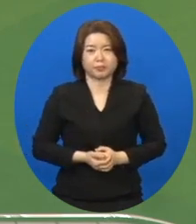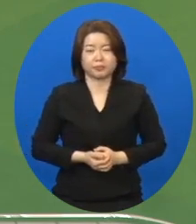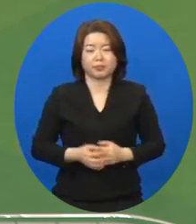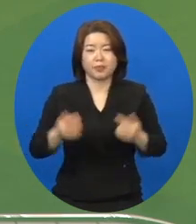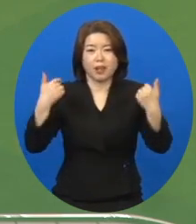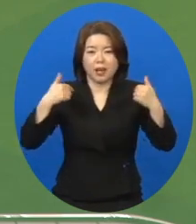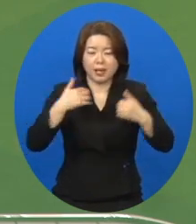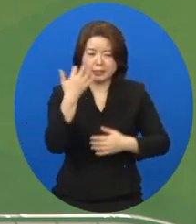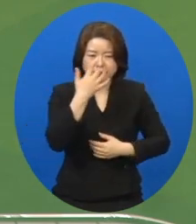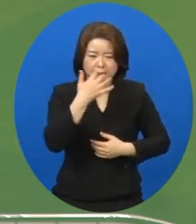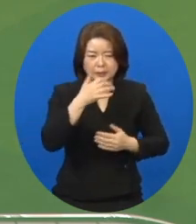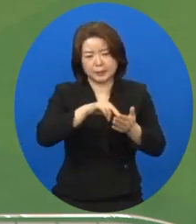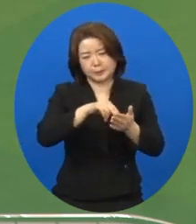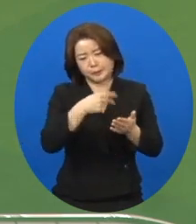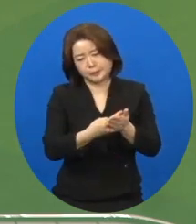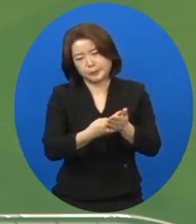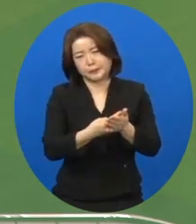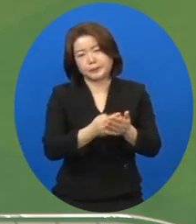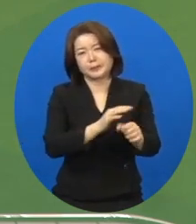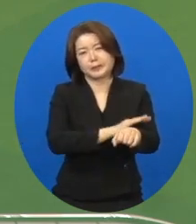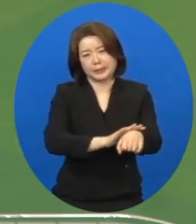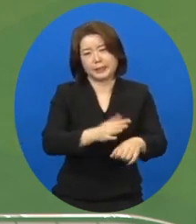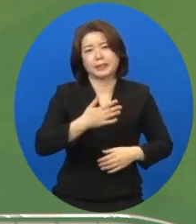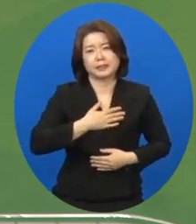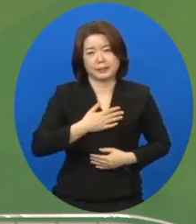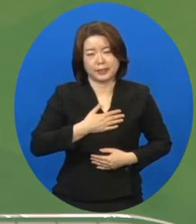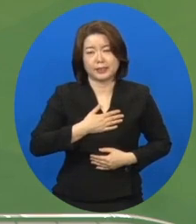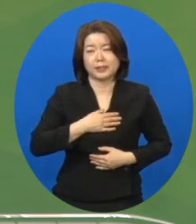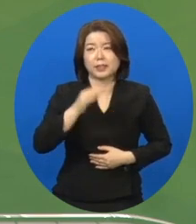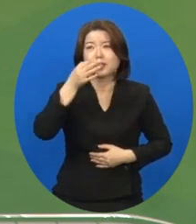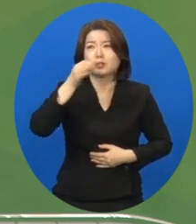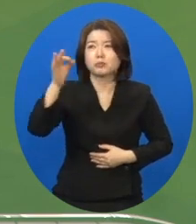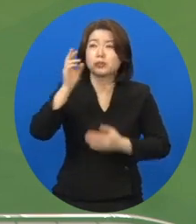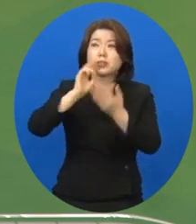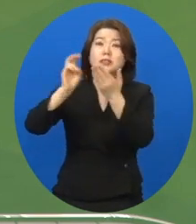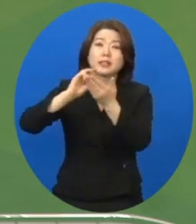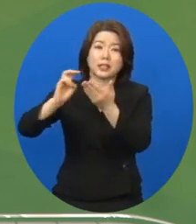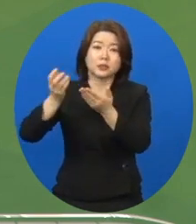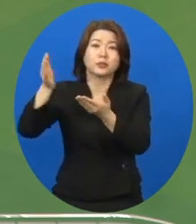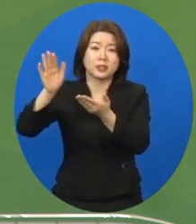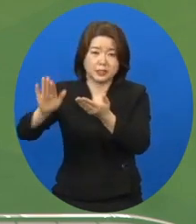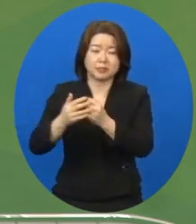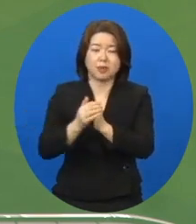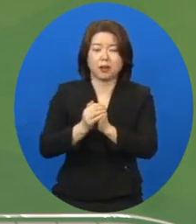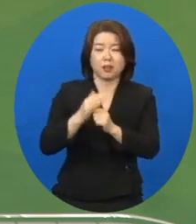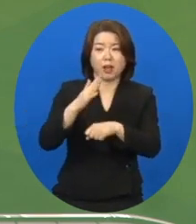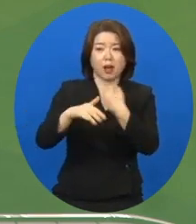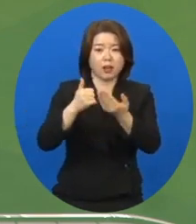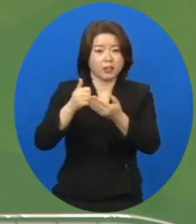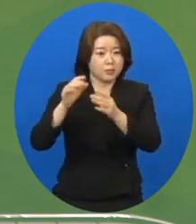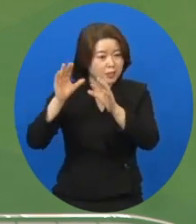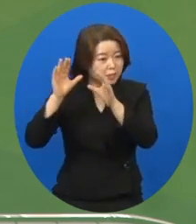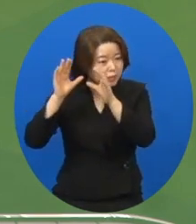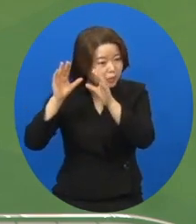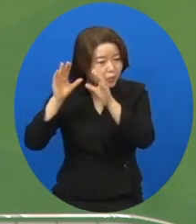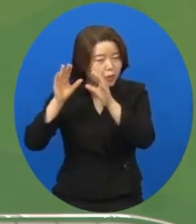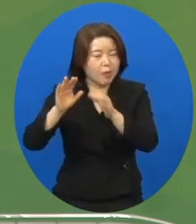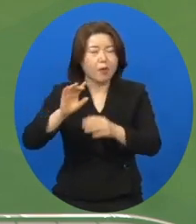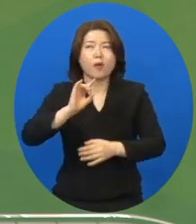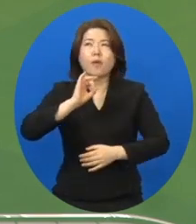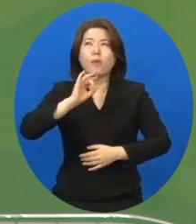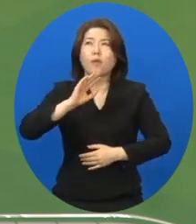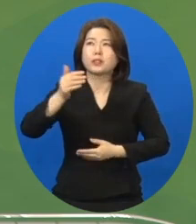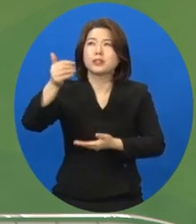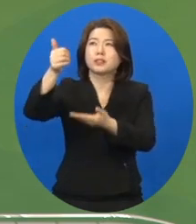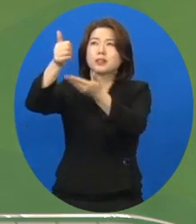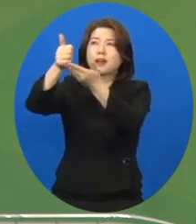늘 음란에 넘어지기 잘하는 그런 내가 부르는 찬송도 하나님이 귀 기울여 오직 그분이 내